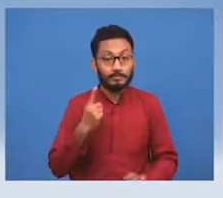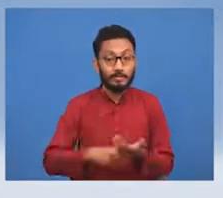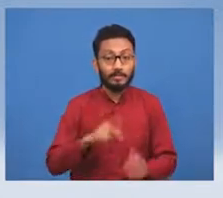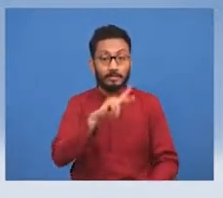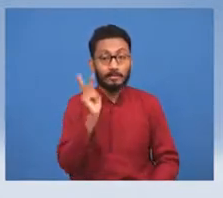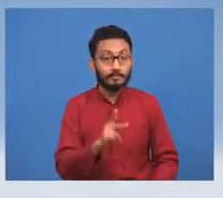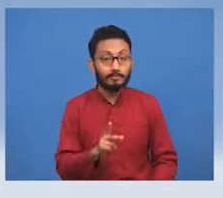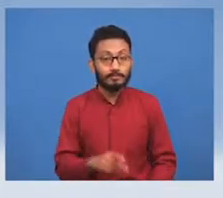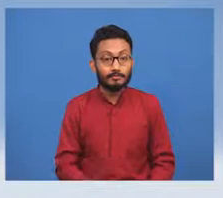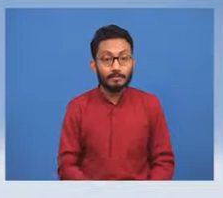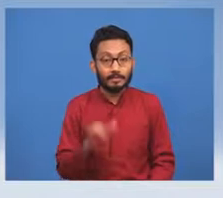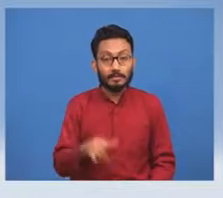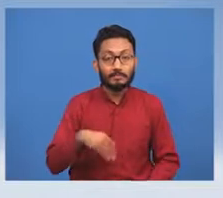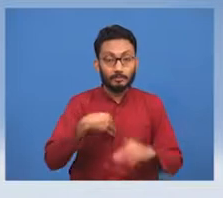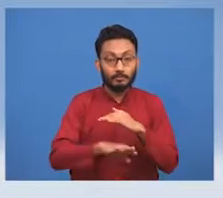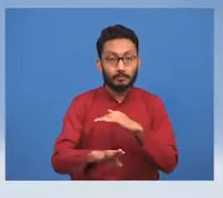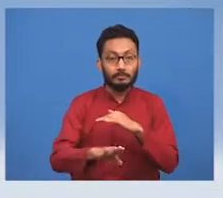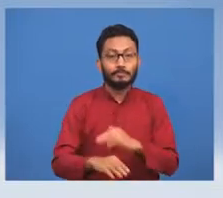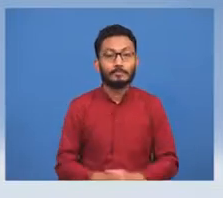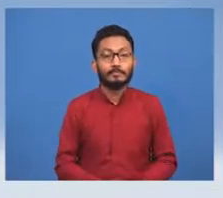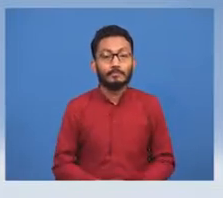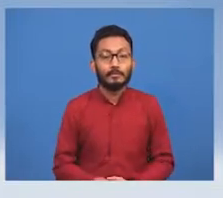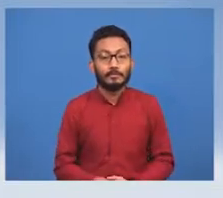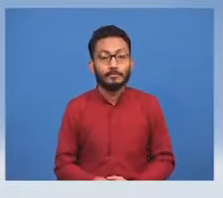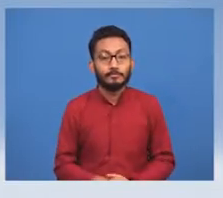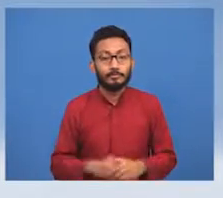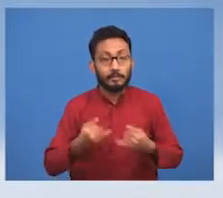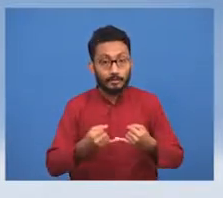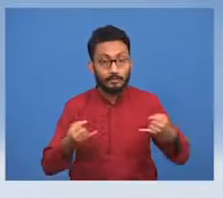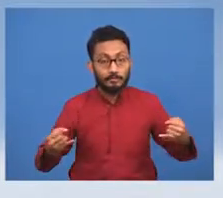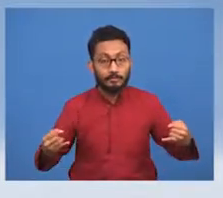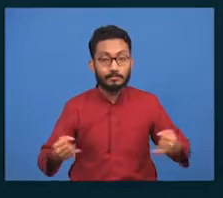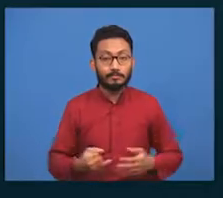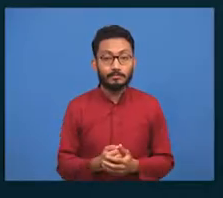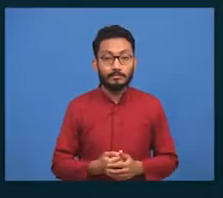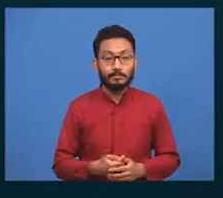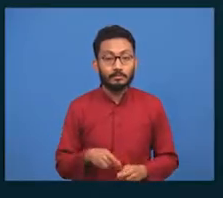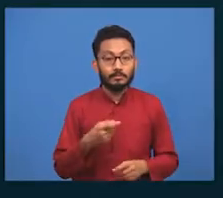perkara-perkara yang termasuk dalam kategori mempersendakan agama.